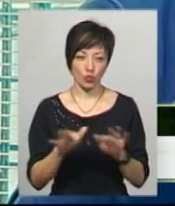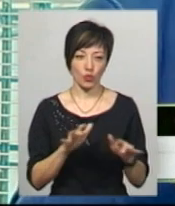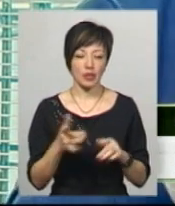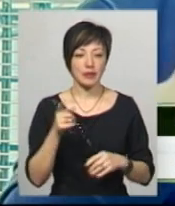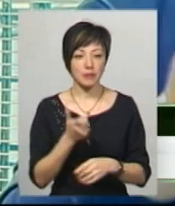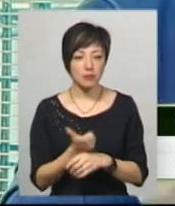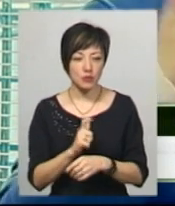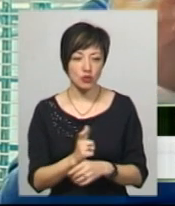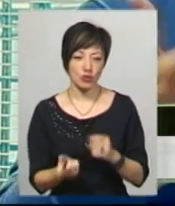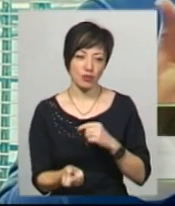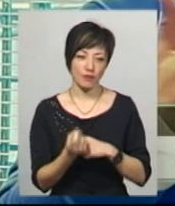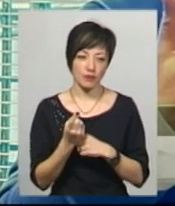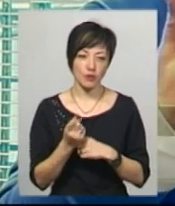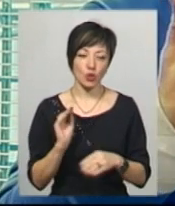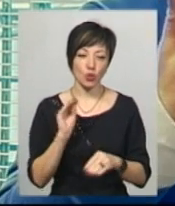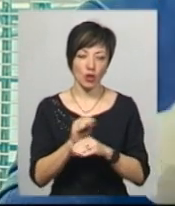тим більше, що з'явився